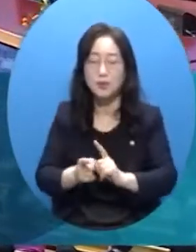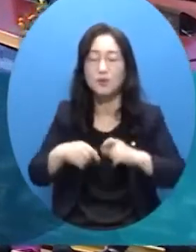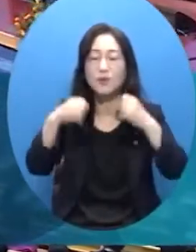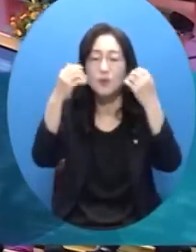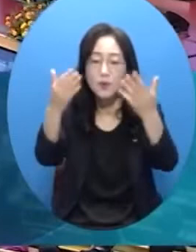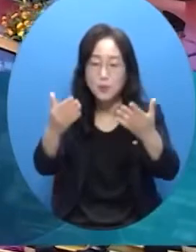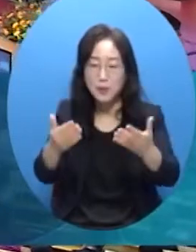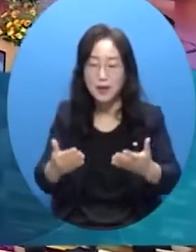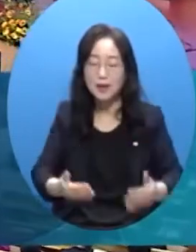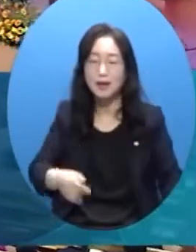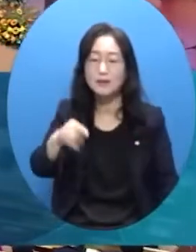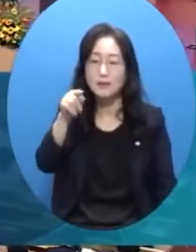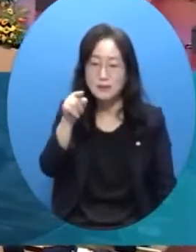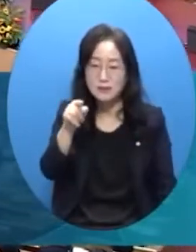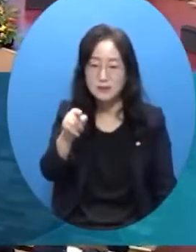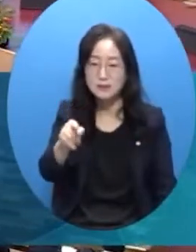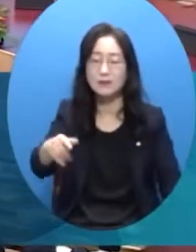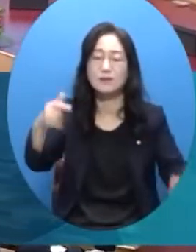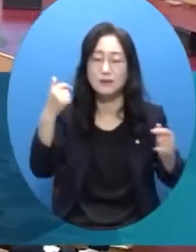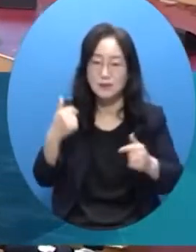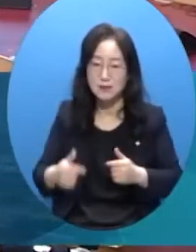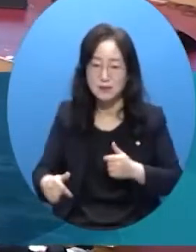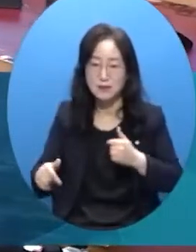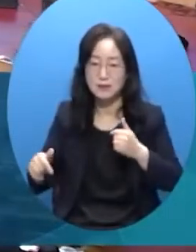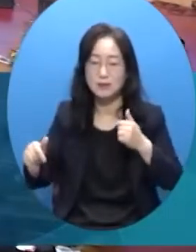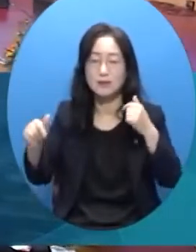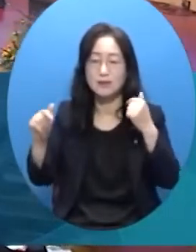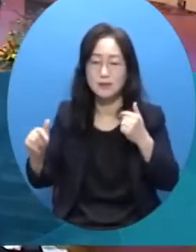부모에게 효도하는 것이, 그것이 바로